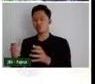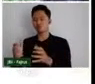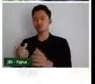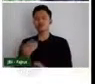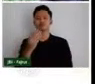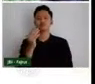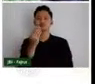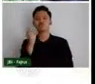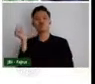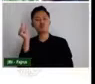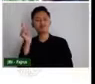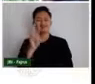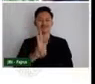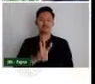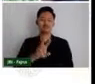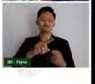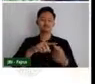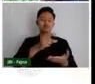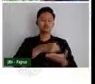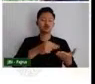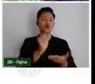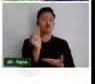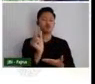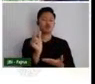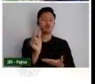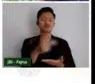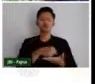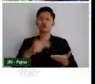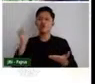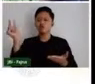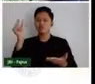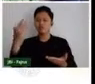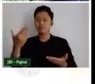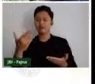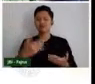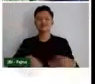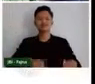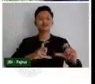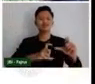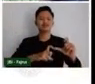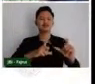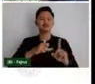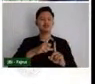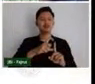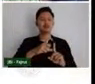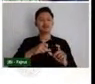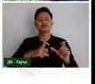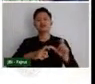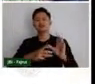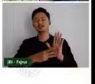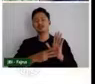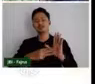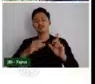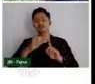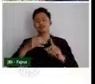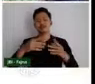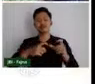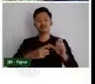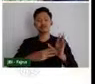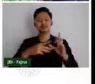ada sekolah umum. Sekolah umum adalah pendidikan dasar menengah yang berfokus